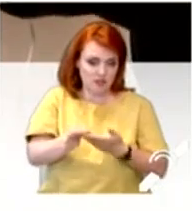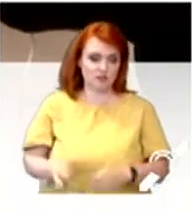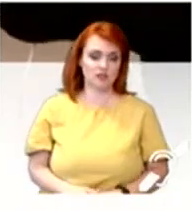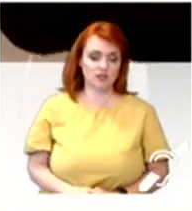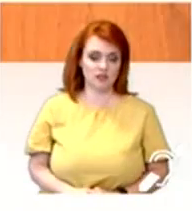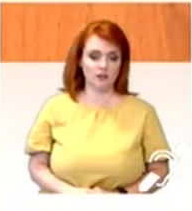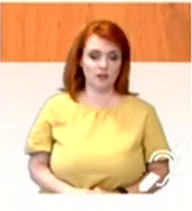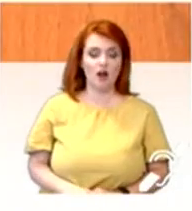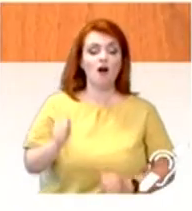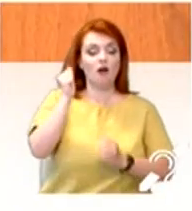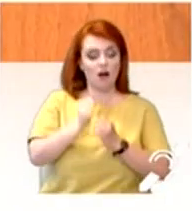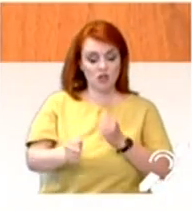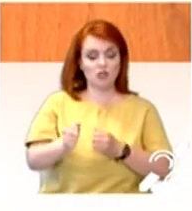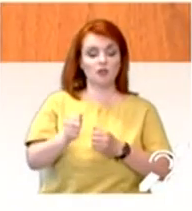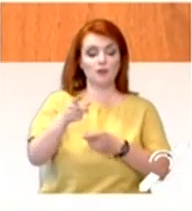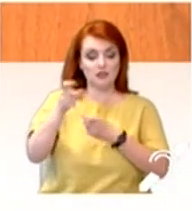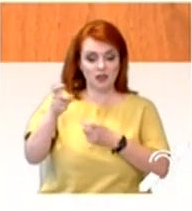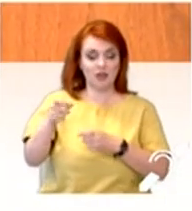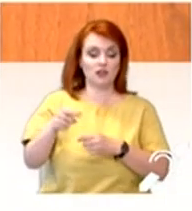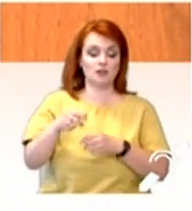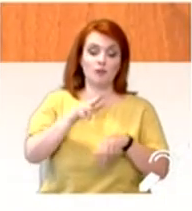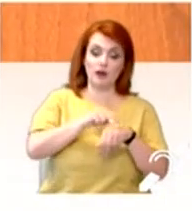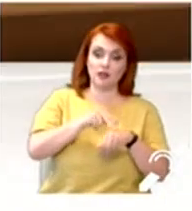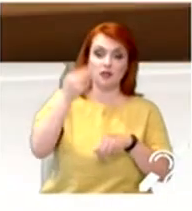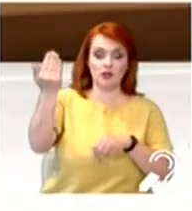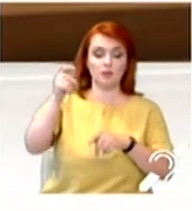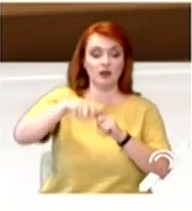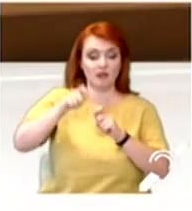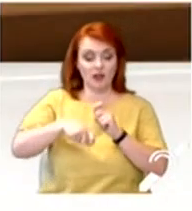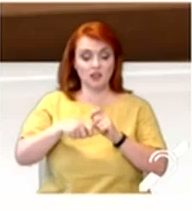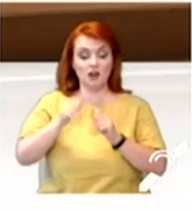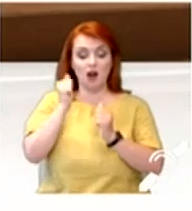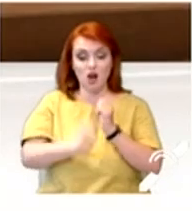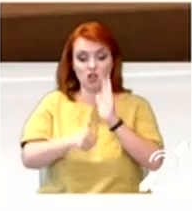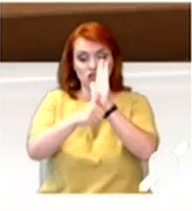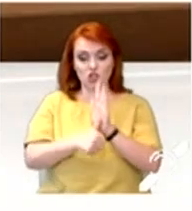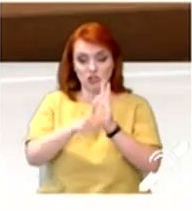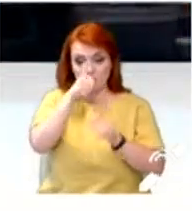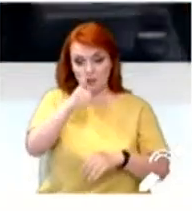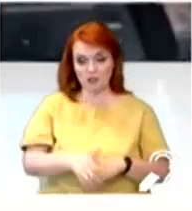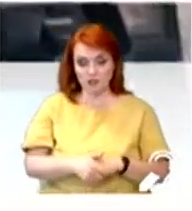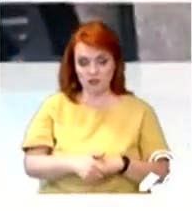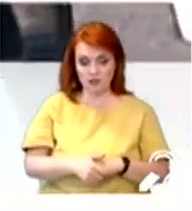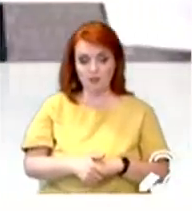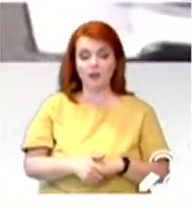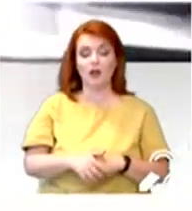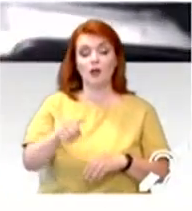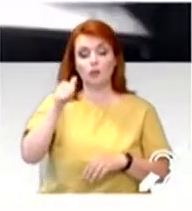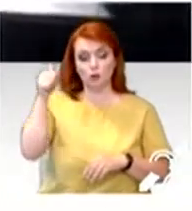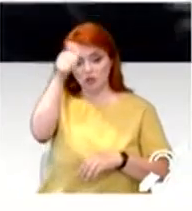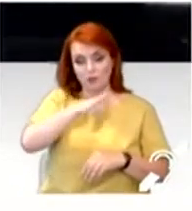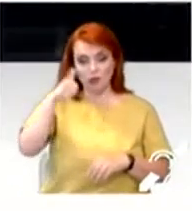armă este verificat de poliție o dată la 6 luni. Doar anul trecut au fost verificați peste 61 de deținători și au fost